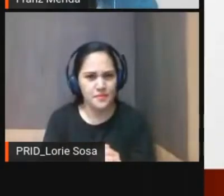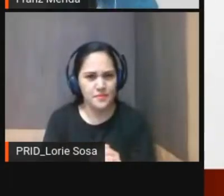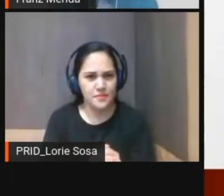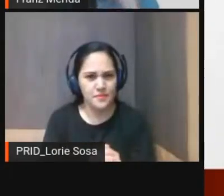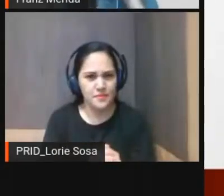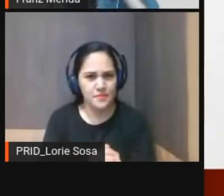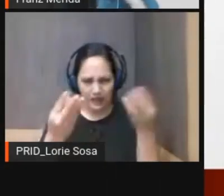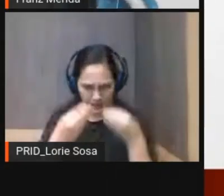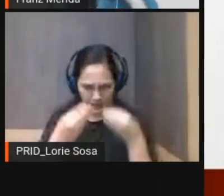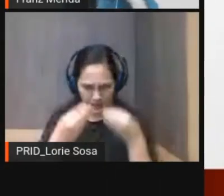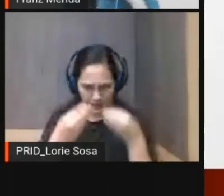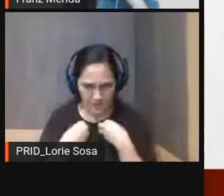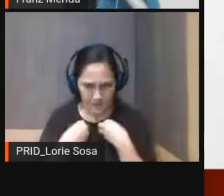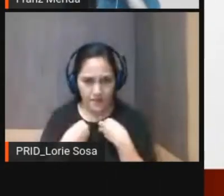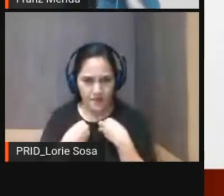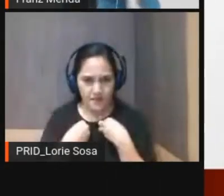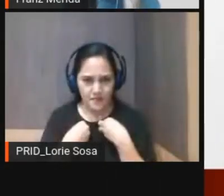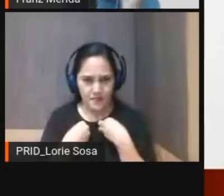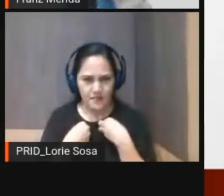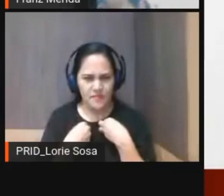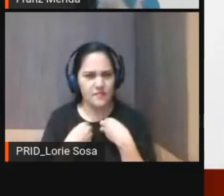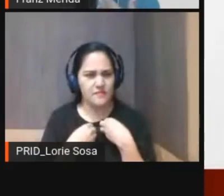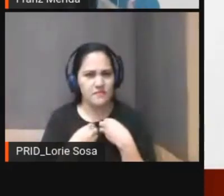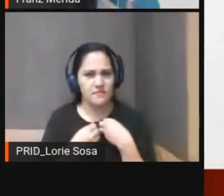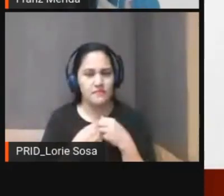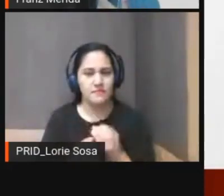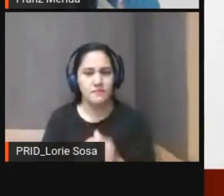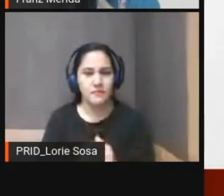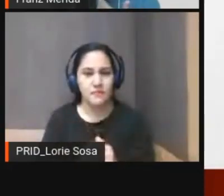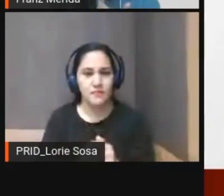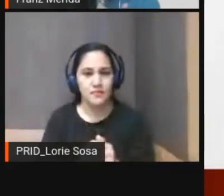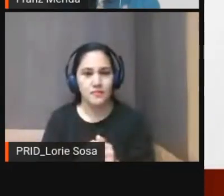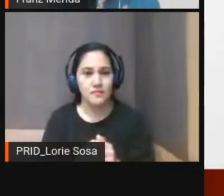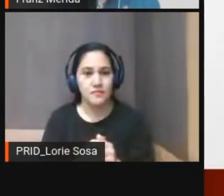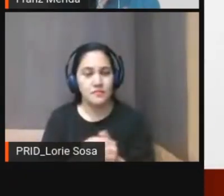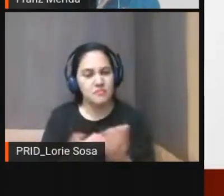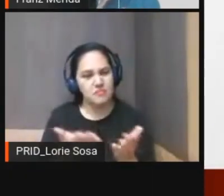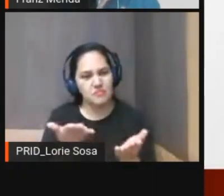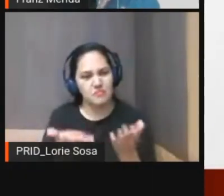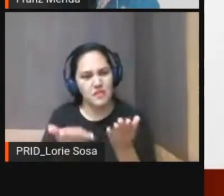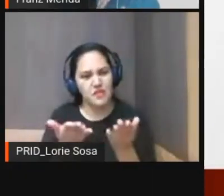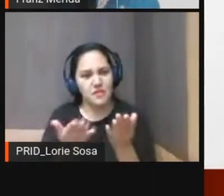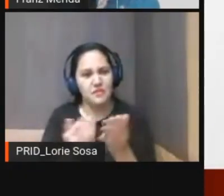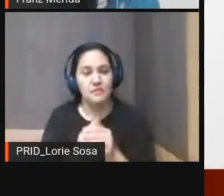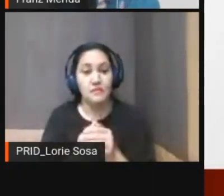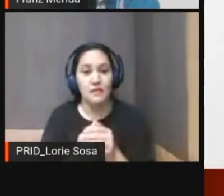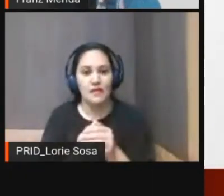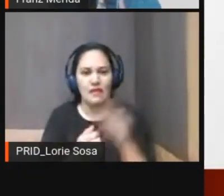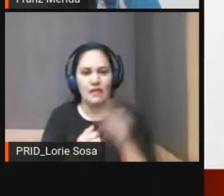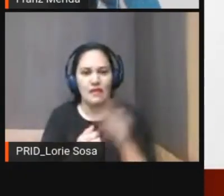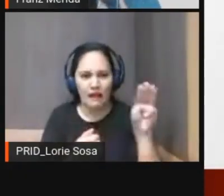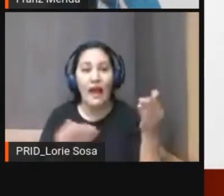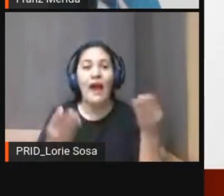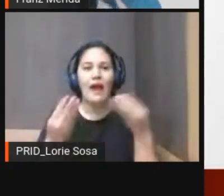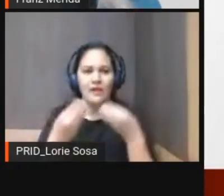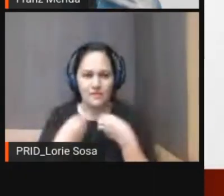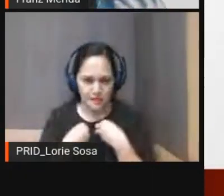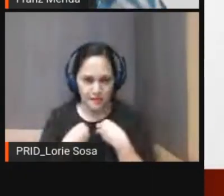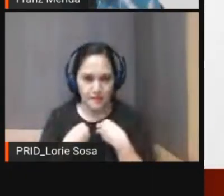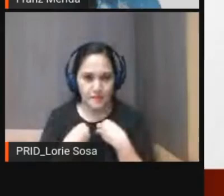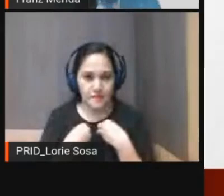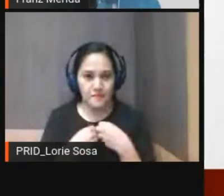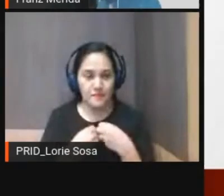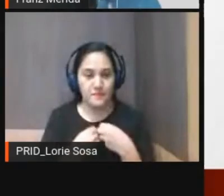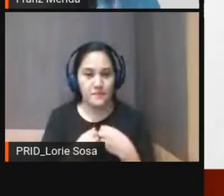Acceptance, I should say that siguro we have to accept that we have, or we